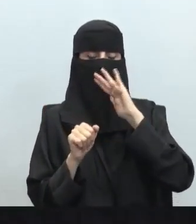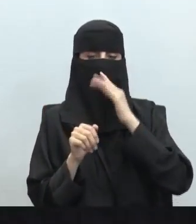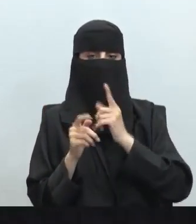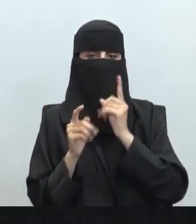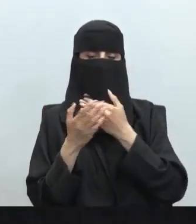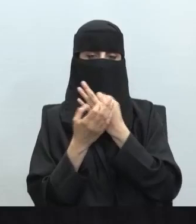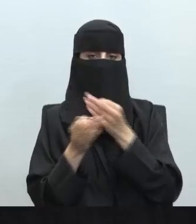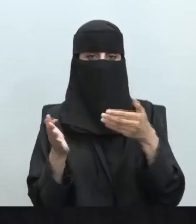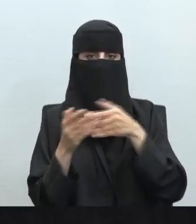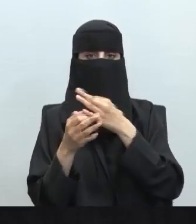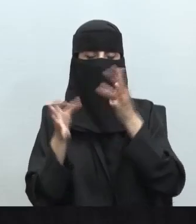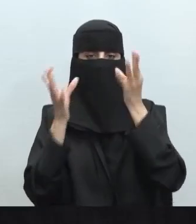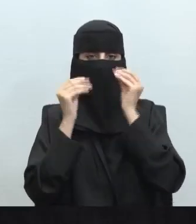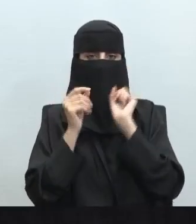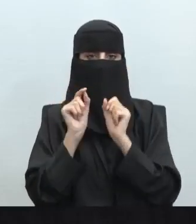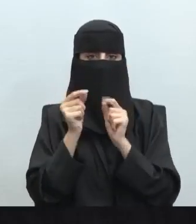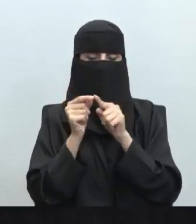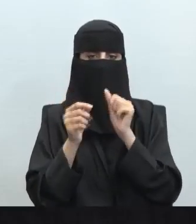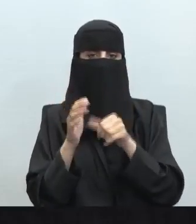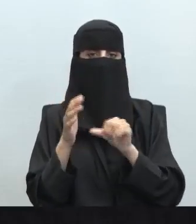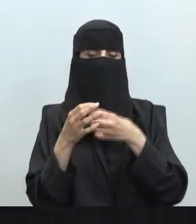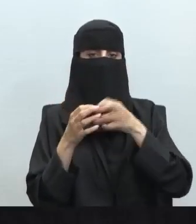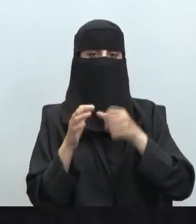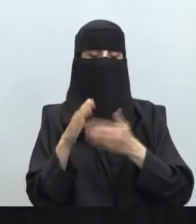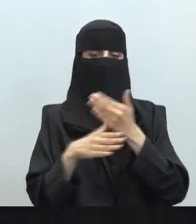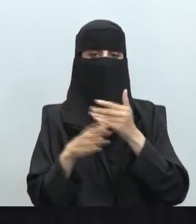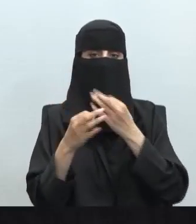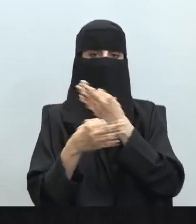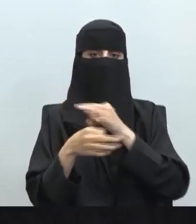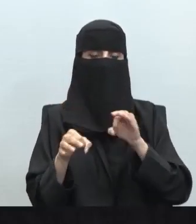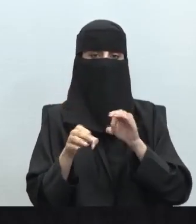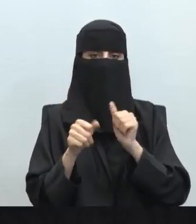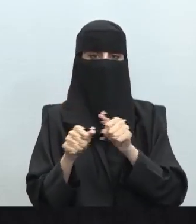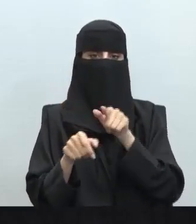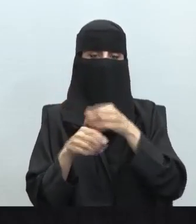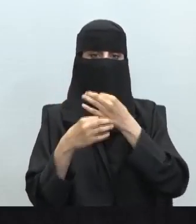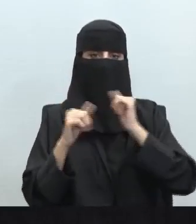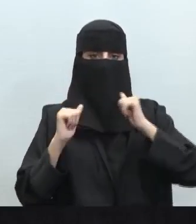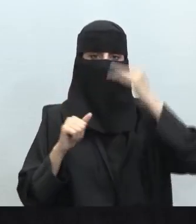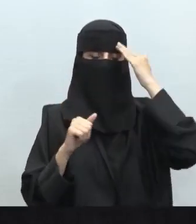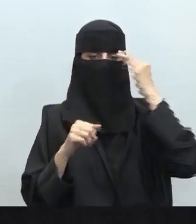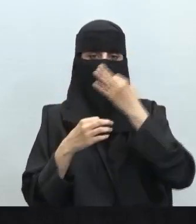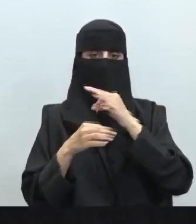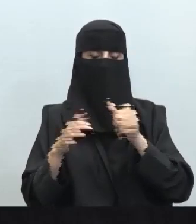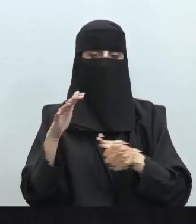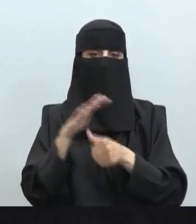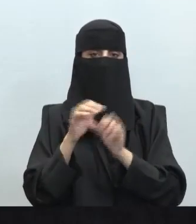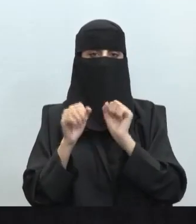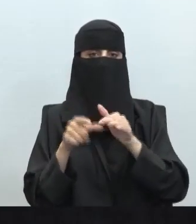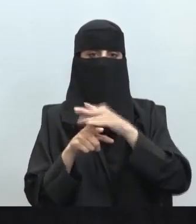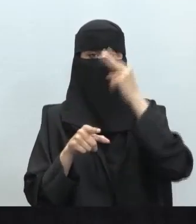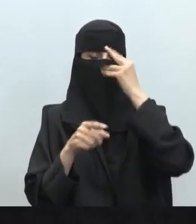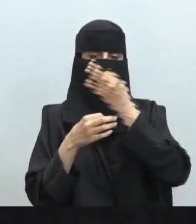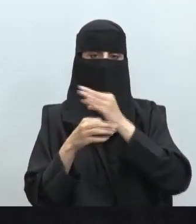الخلايا هي وحده البناء للمخلوقات الحيه انتم طلاب وطالبات المملكه اللبنه الاساسيه للوطن لتحقيق طماح ته وتطلعات